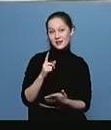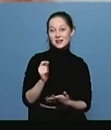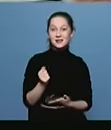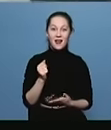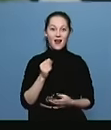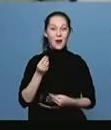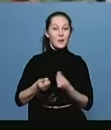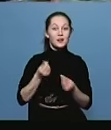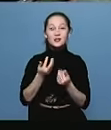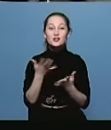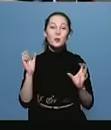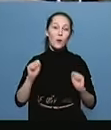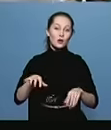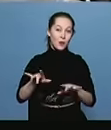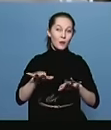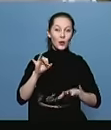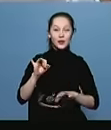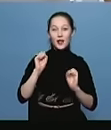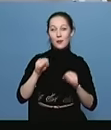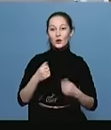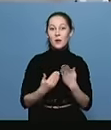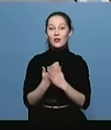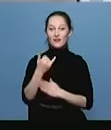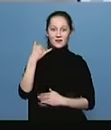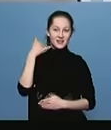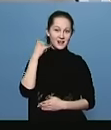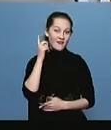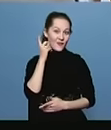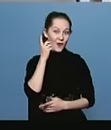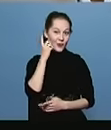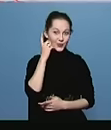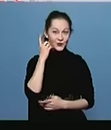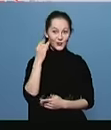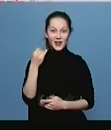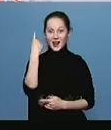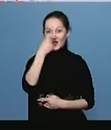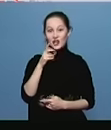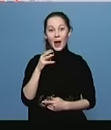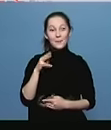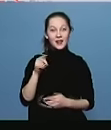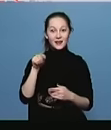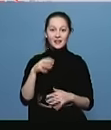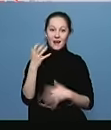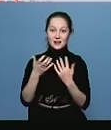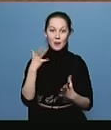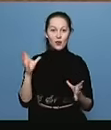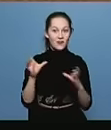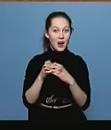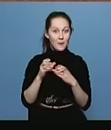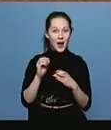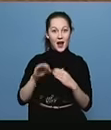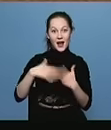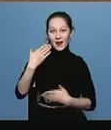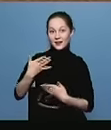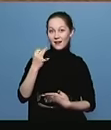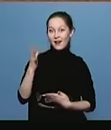платежи можно не только по компьютеру, но и по новенькому смартфону. Мобильная версия личного кабинета тоже разработана в компании. Все